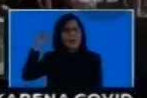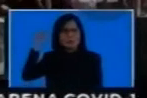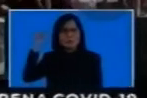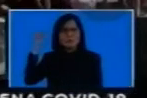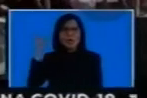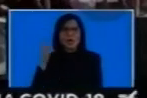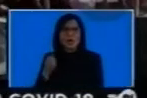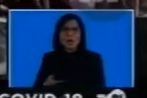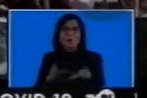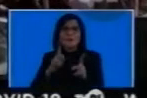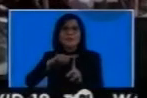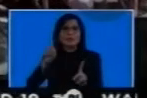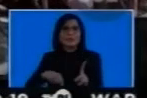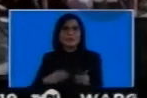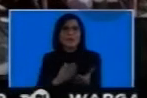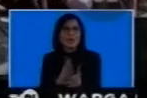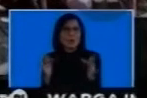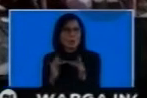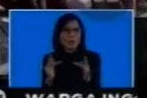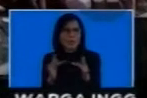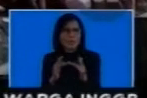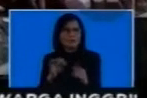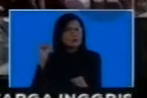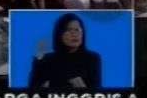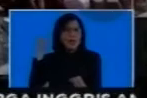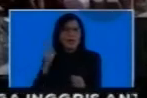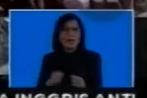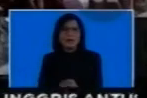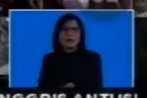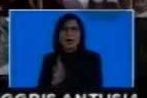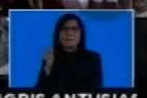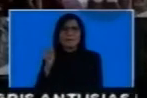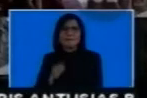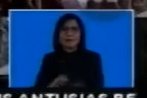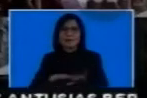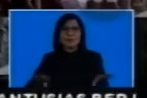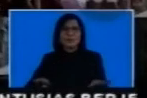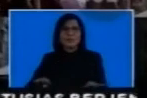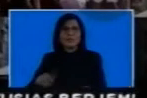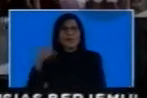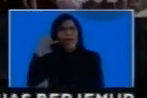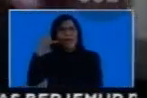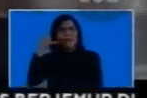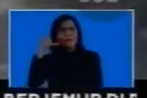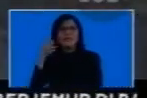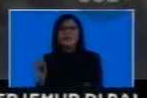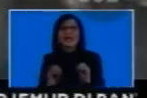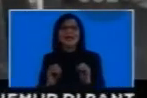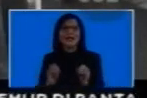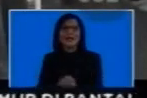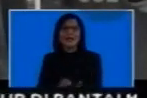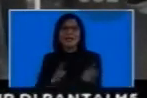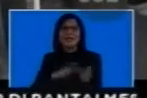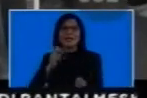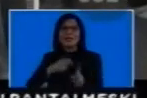saya kesulitan dalam memberi tugas pembelajaran online kepada anak murid saya, karena mereka tidak memiliki handphone. Jangankan